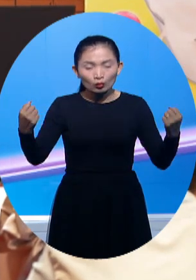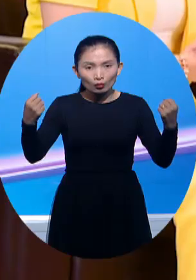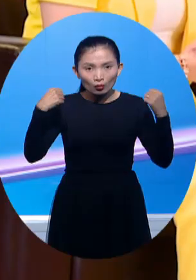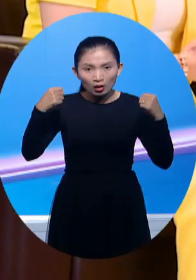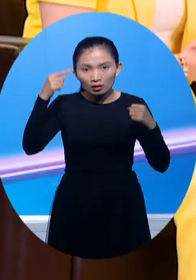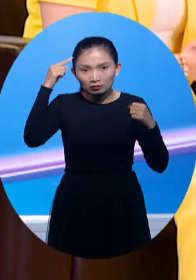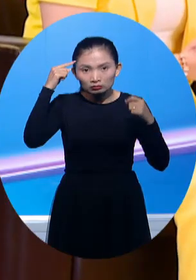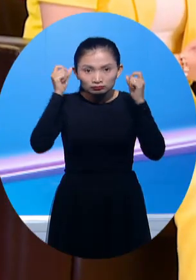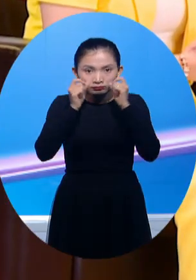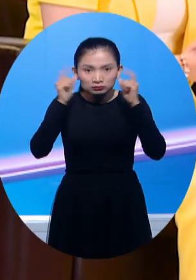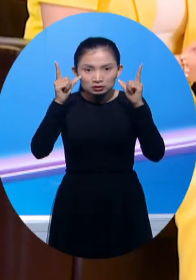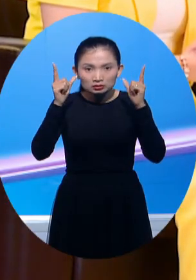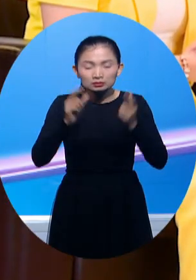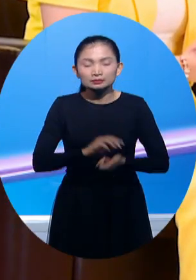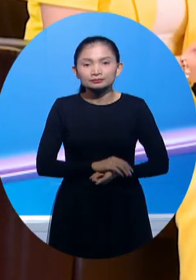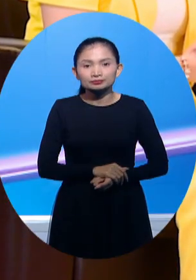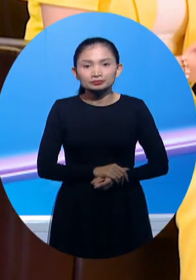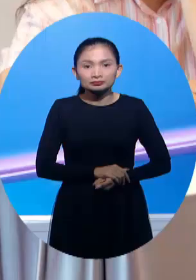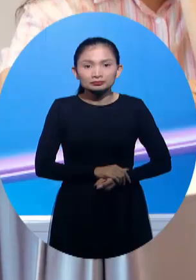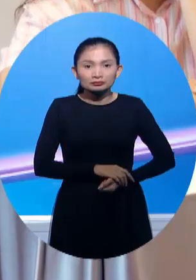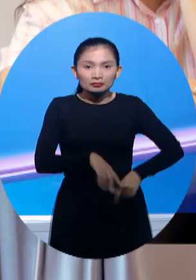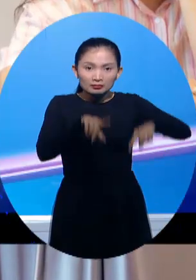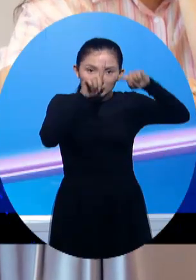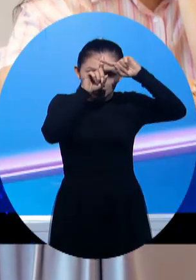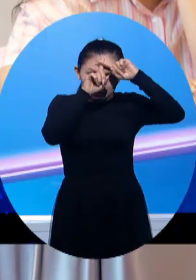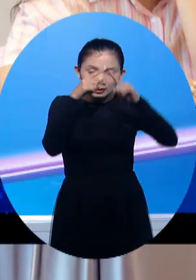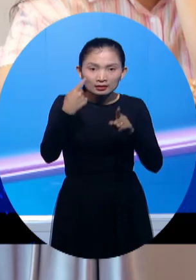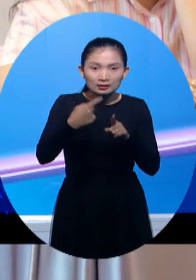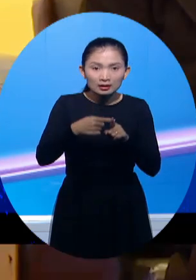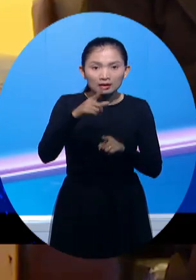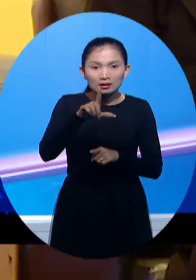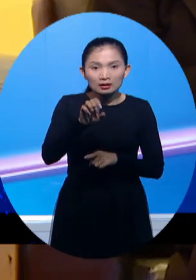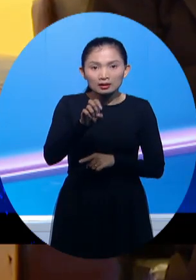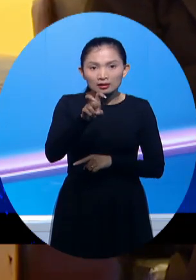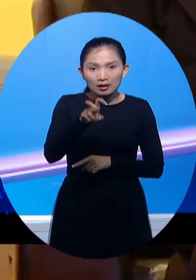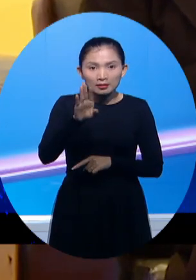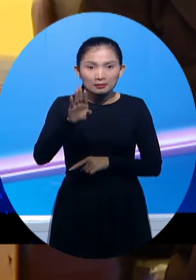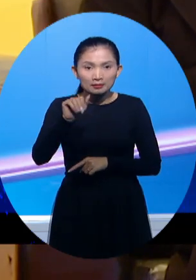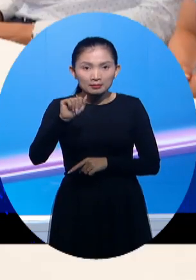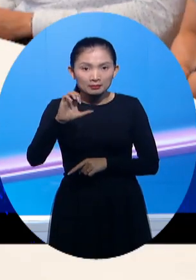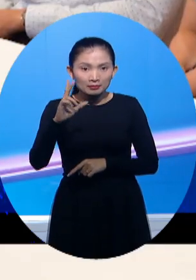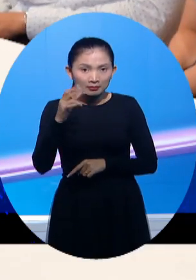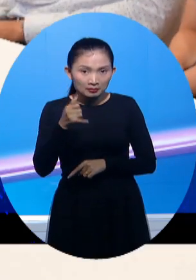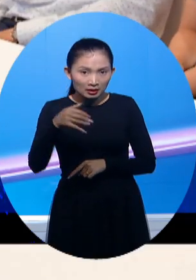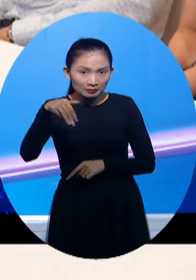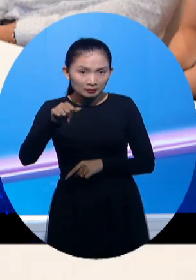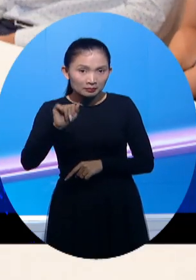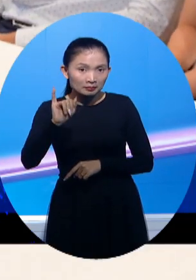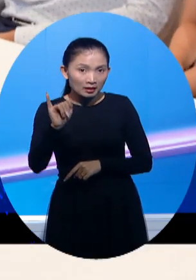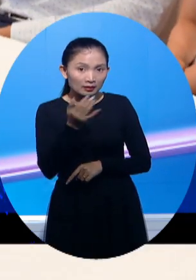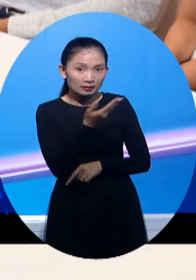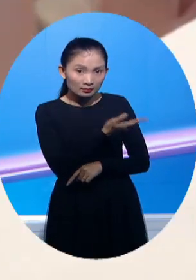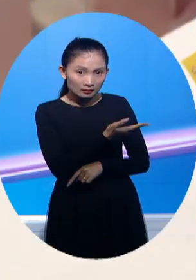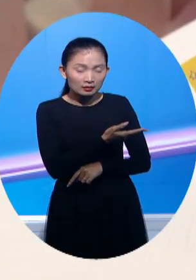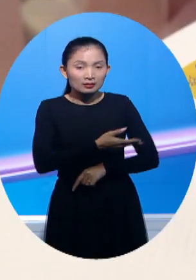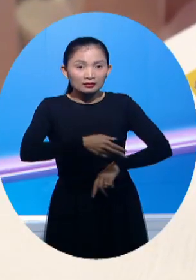Theo Phó Giáo sư Tiến sĩ Bác sĩ Lê Bạch Mai, nguyên Phó Viện trưởng Viện Dinh dưỡng Quốc gia, dinh dưỡng là yếu tố quan trọng hàng đầu, tác động trực tiếp đến sự